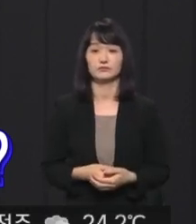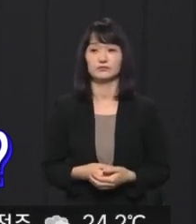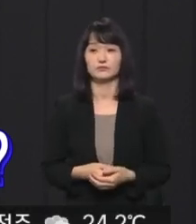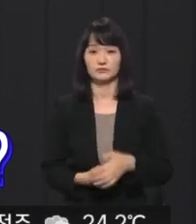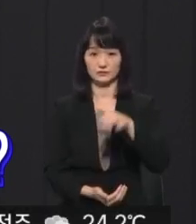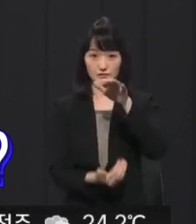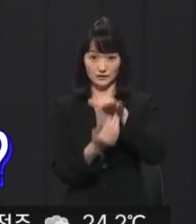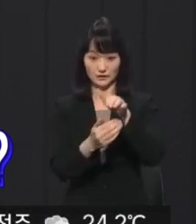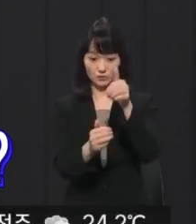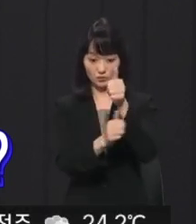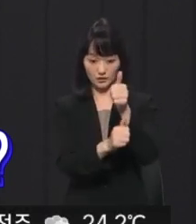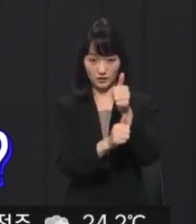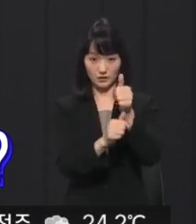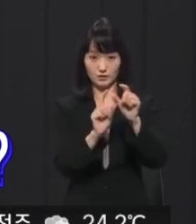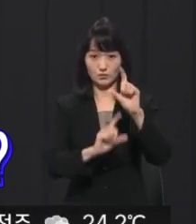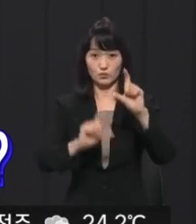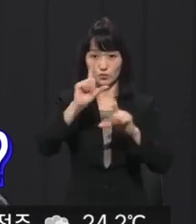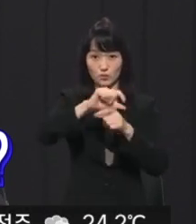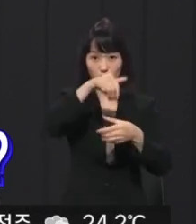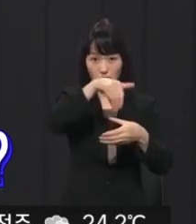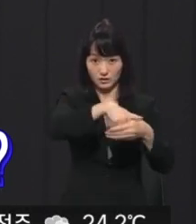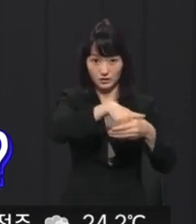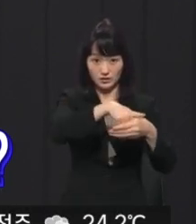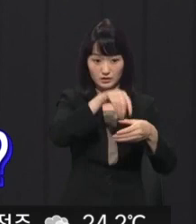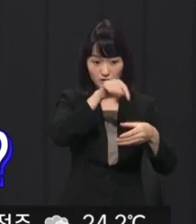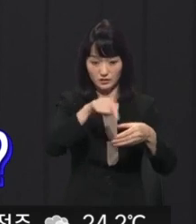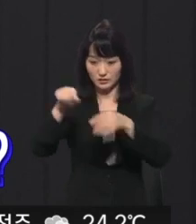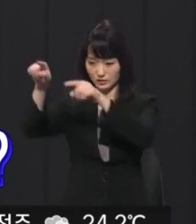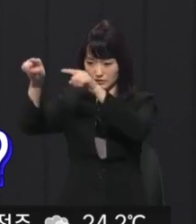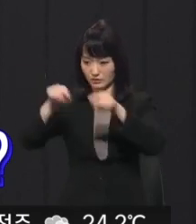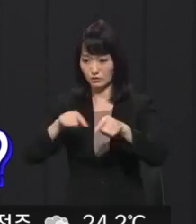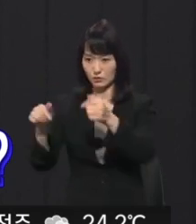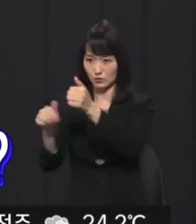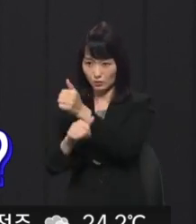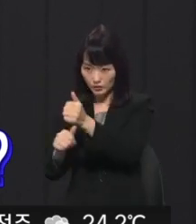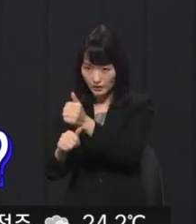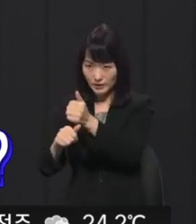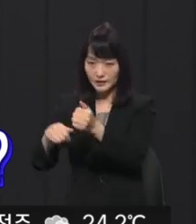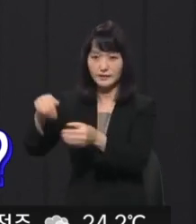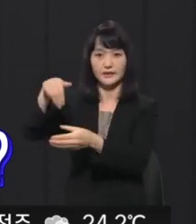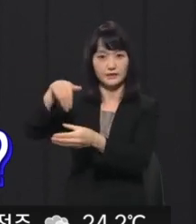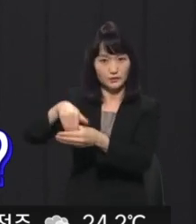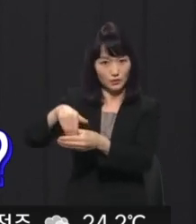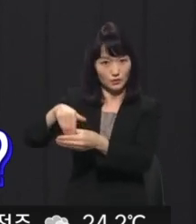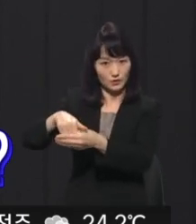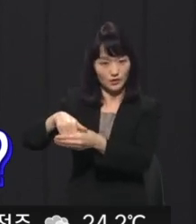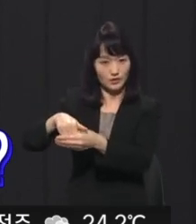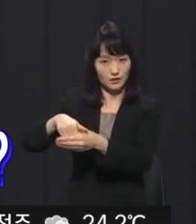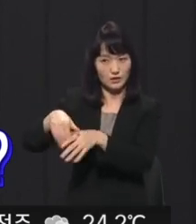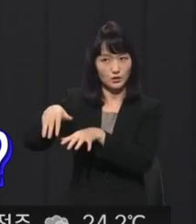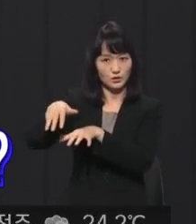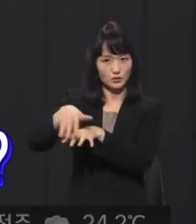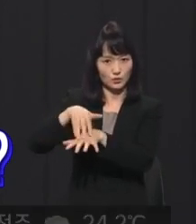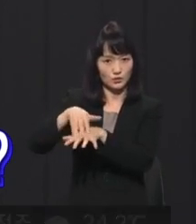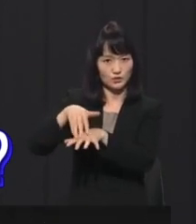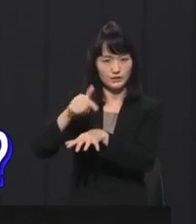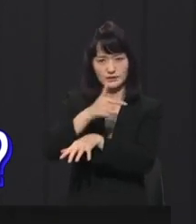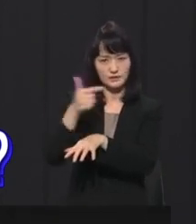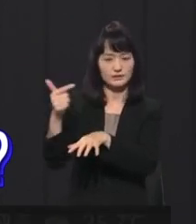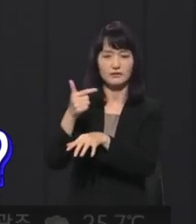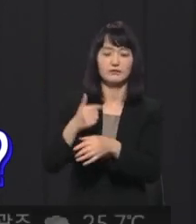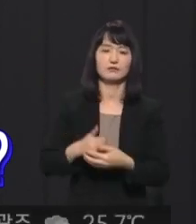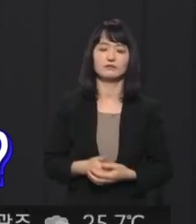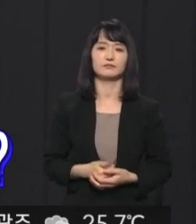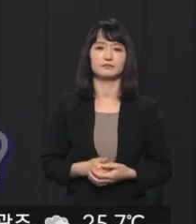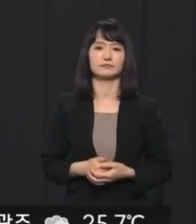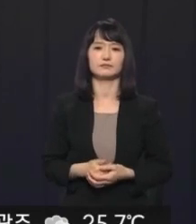최고위원을 보고 선거 하는 것은 전국위원회 에서 간선 을 하게 됩니다 그렇게 하면 조직 표가 사실 꽤 크게 작동을 해요